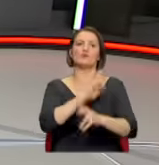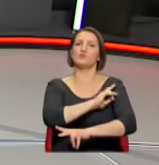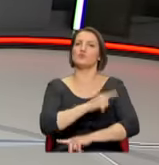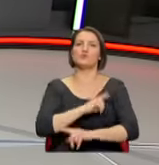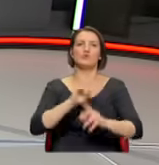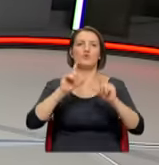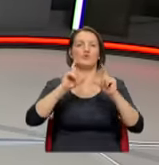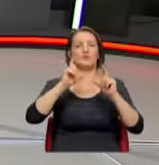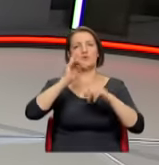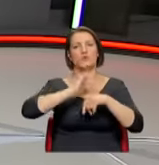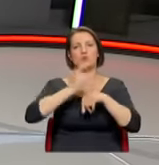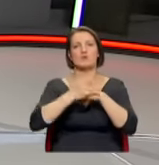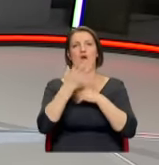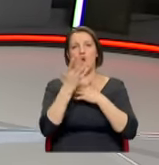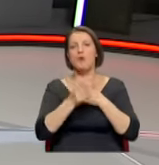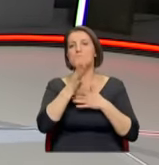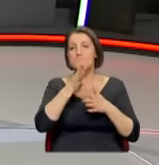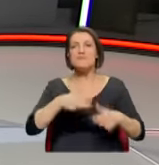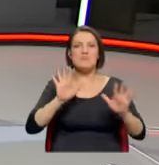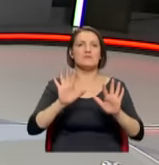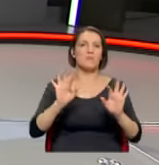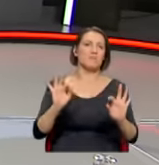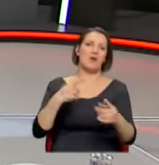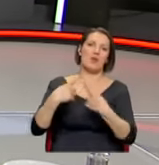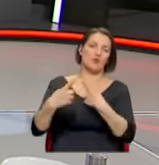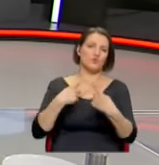ülke oluruz. Ha, bilmezsek böyle konuşuruz.